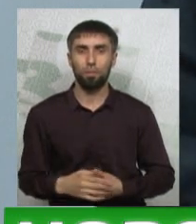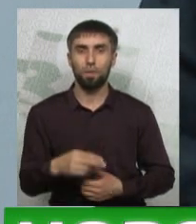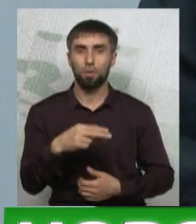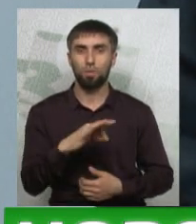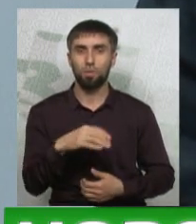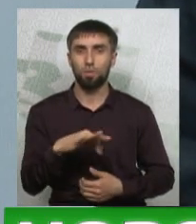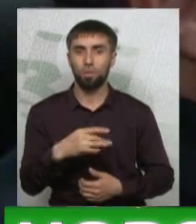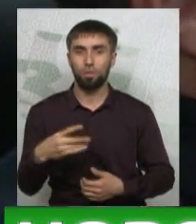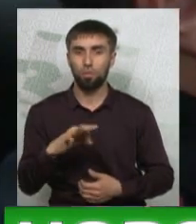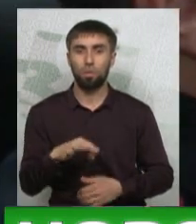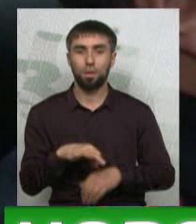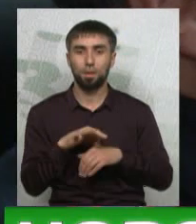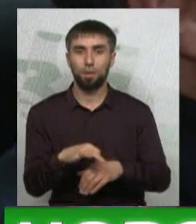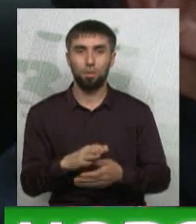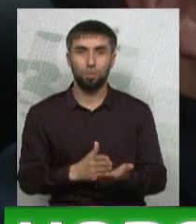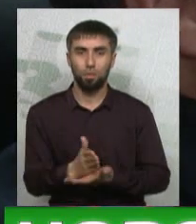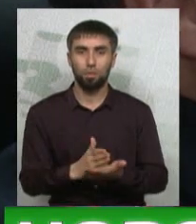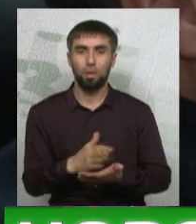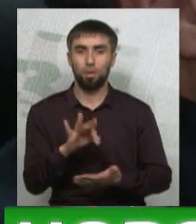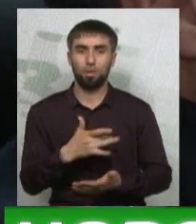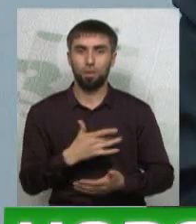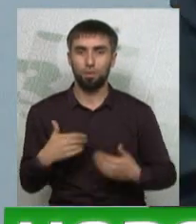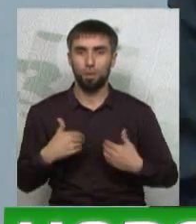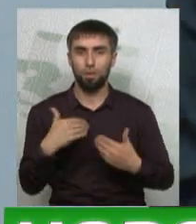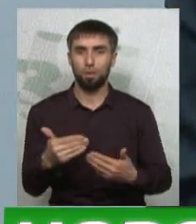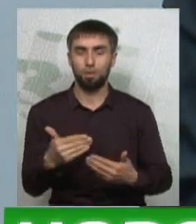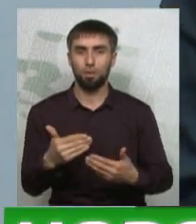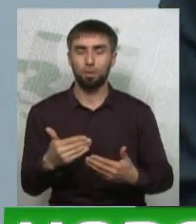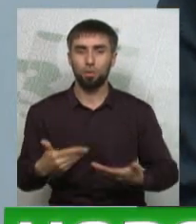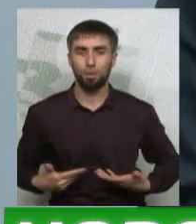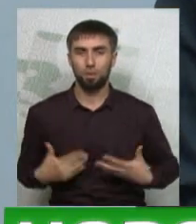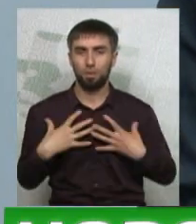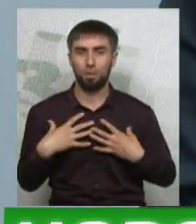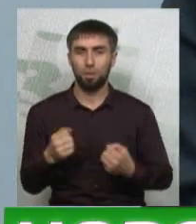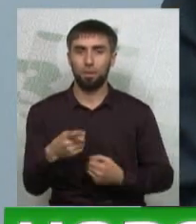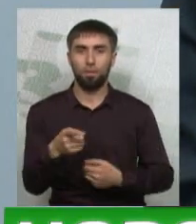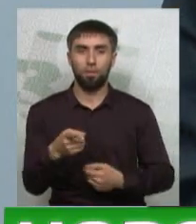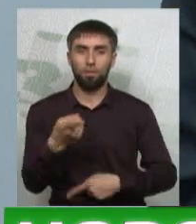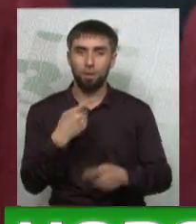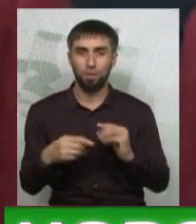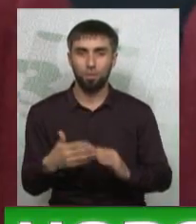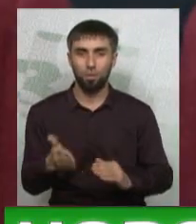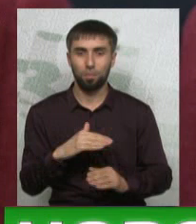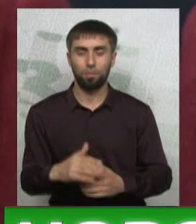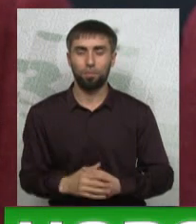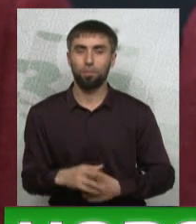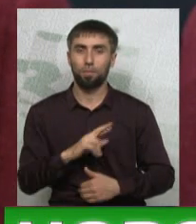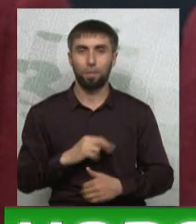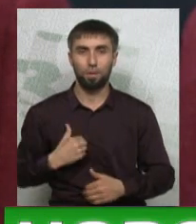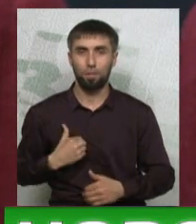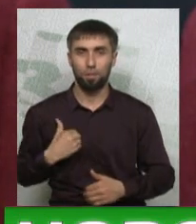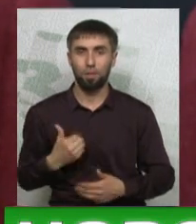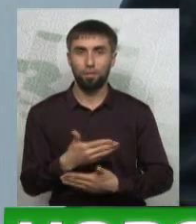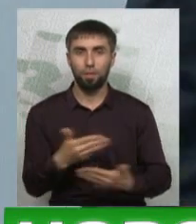достойно несете службу. Искренне поздравляю, мяж могу сказать, что цадяхка, вот те, которые приехали. Я горжусь